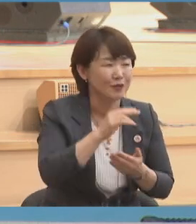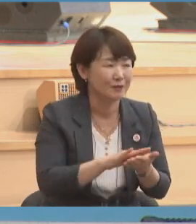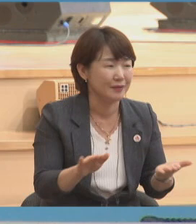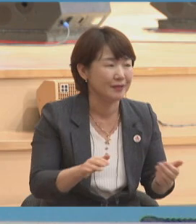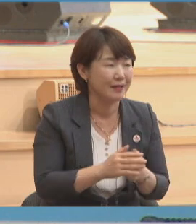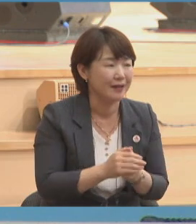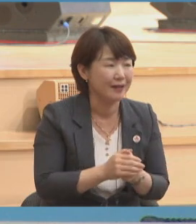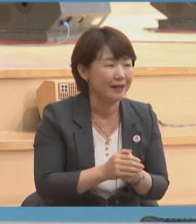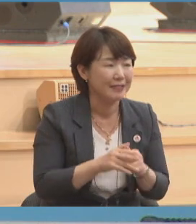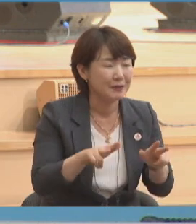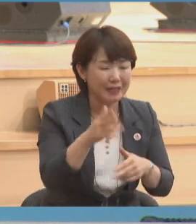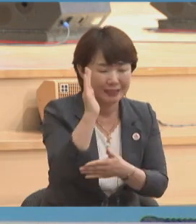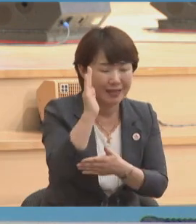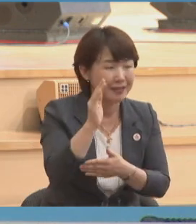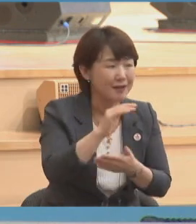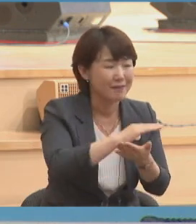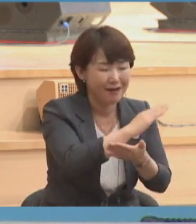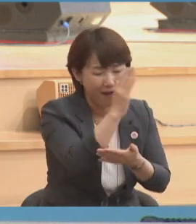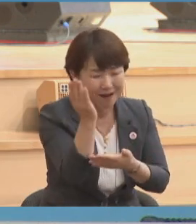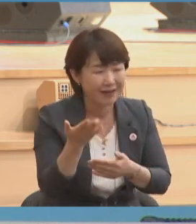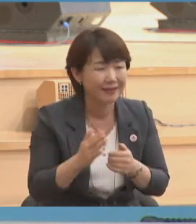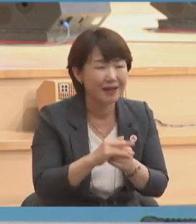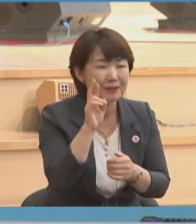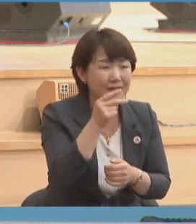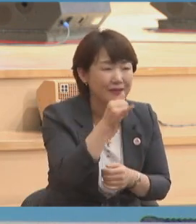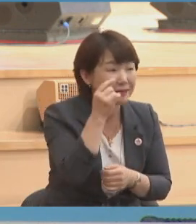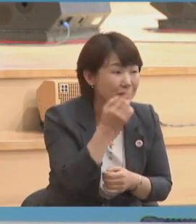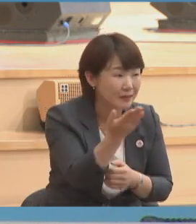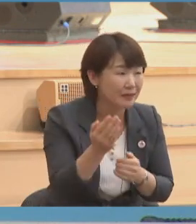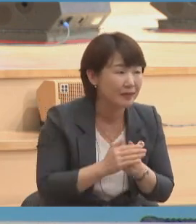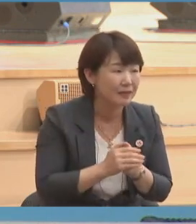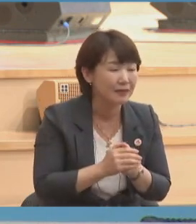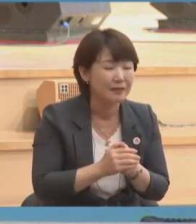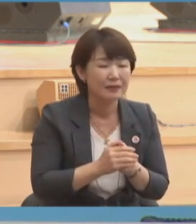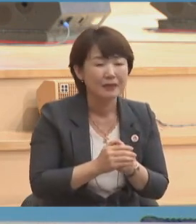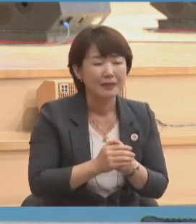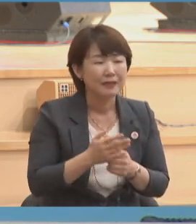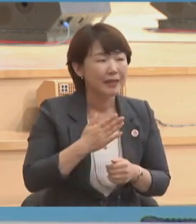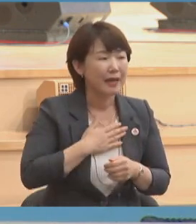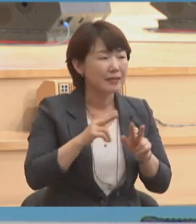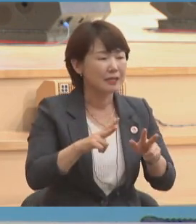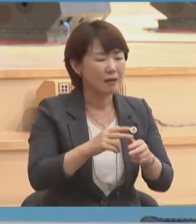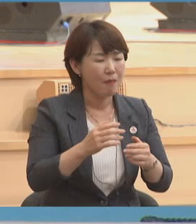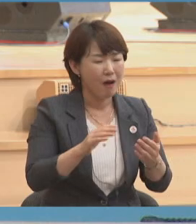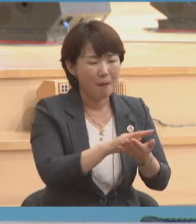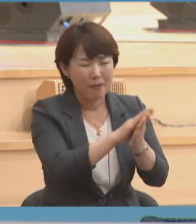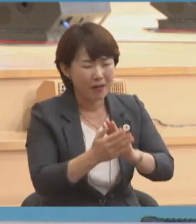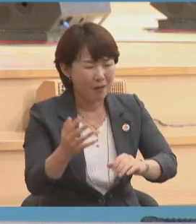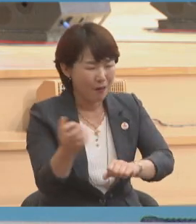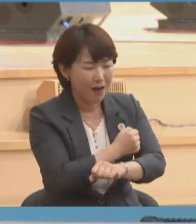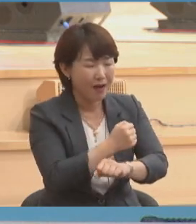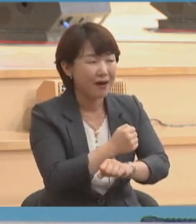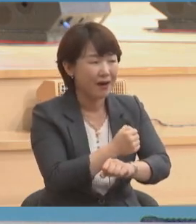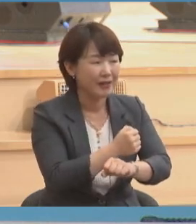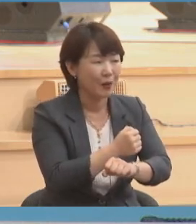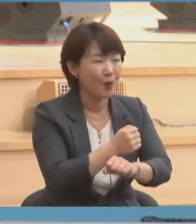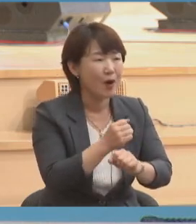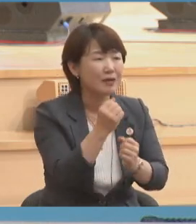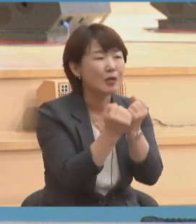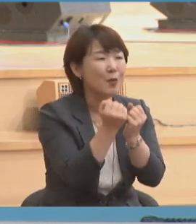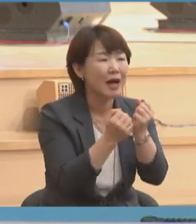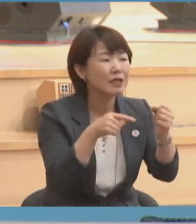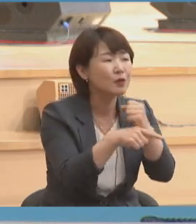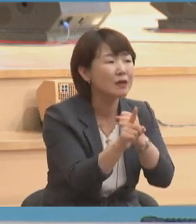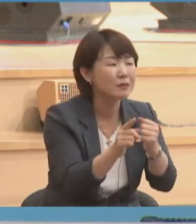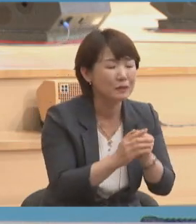어느 한 대목 틀린 게 있나요? 그런데 제가 왜 레디컬한 성령 충만이라고 말했냐면 오늘 술